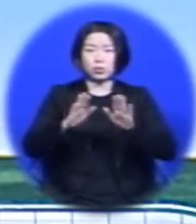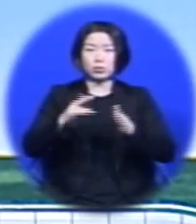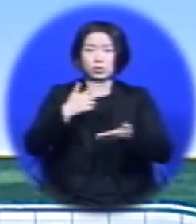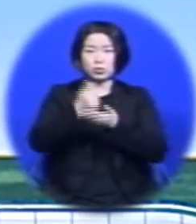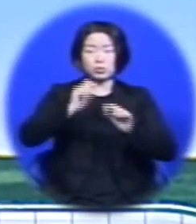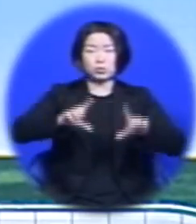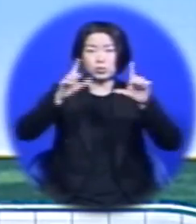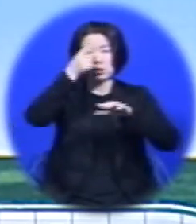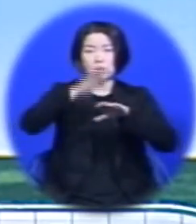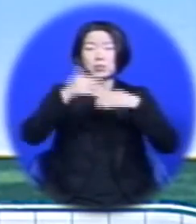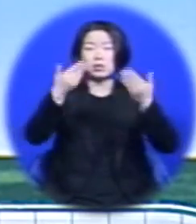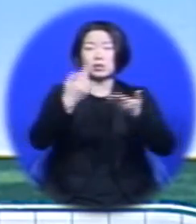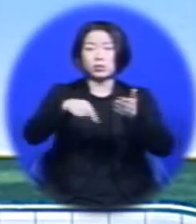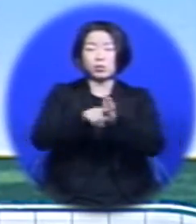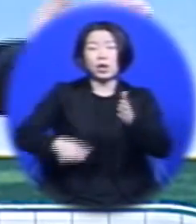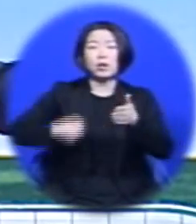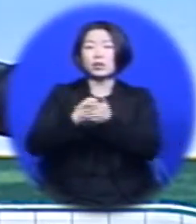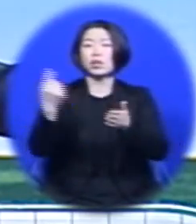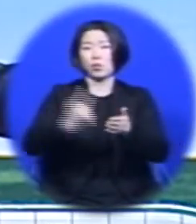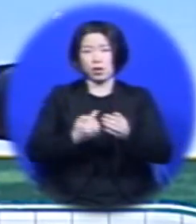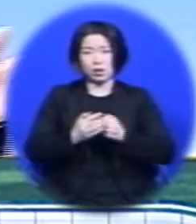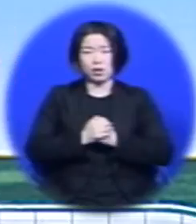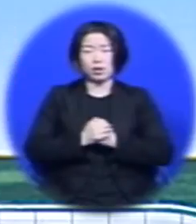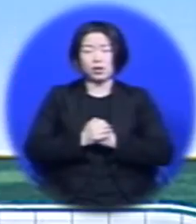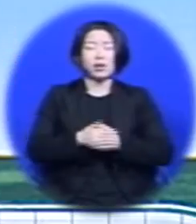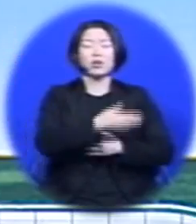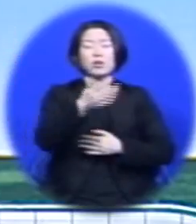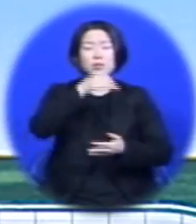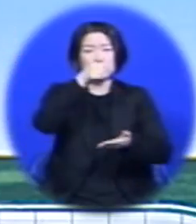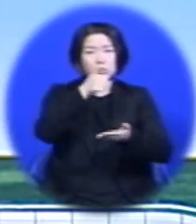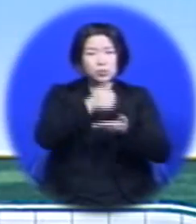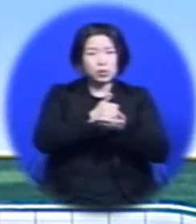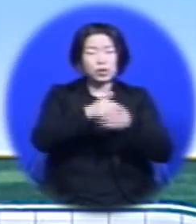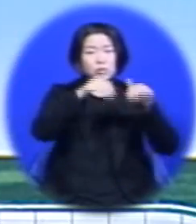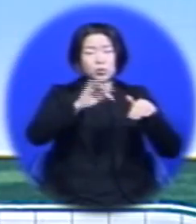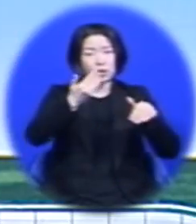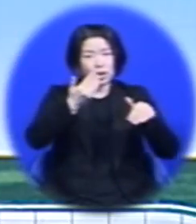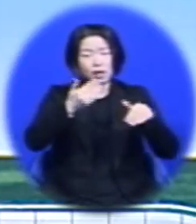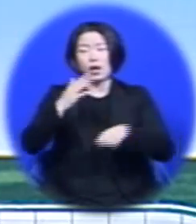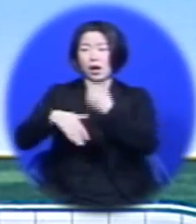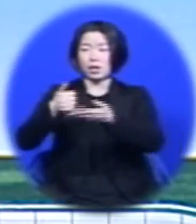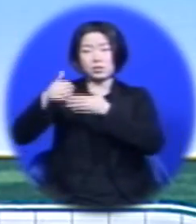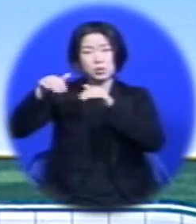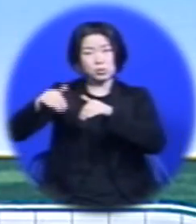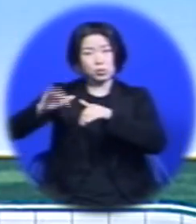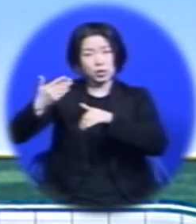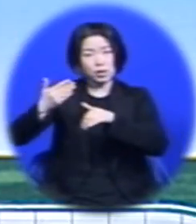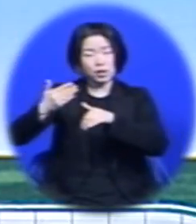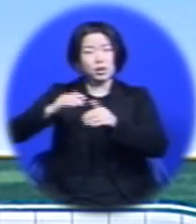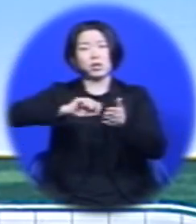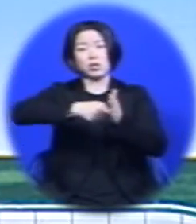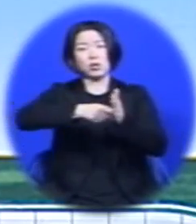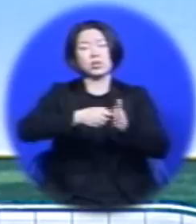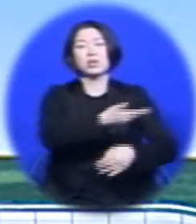오신 거예요 여러분이 죄의 종이 되냐 하나님의 종이 되냐 열쇠는 여러분이 가지고 있는 겁니다